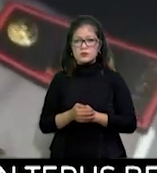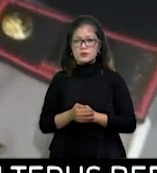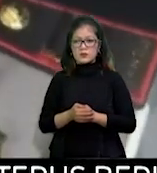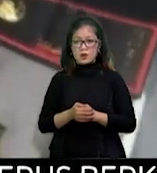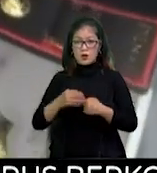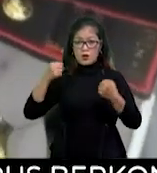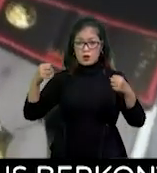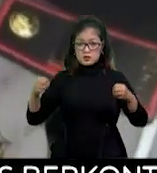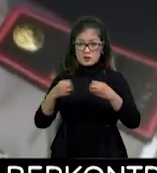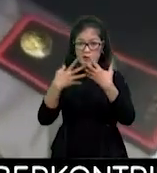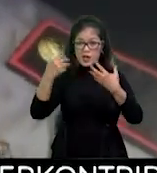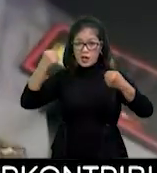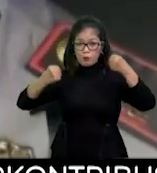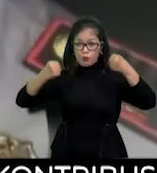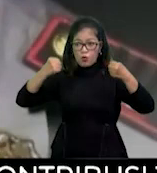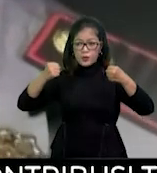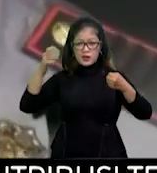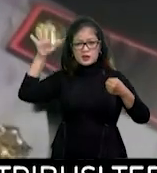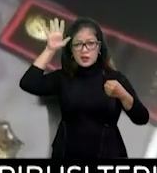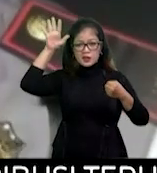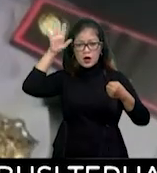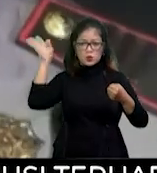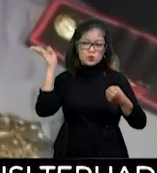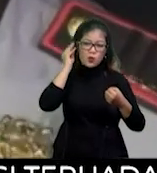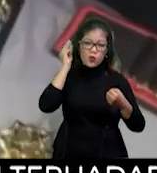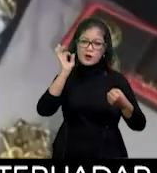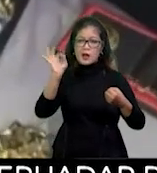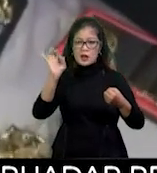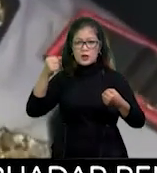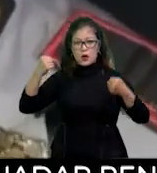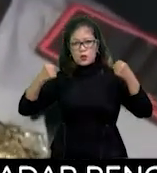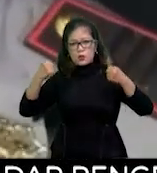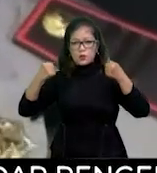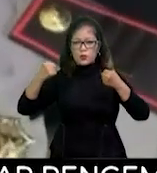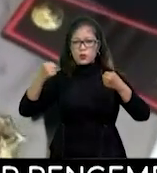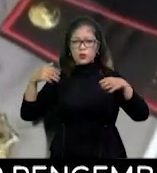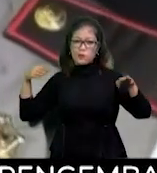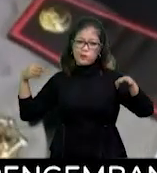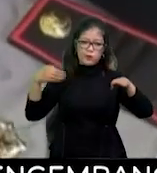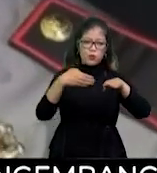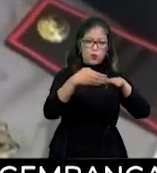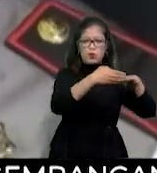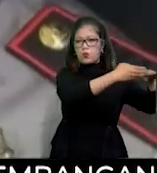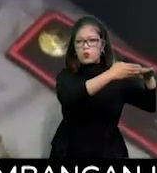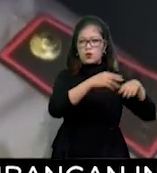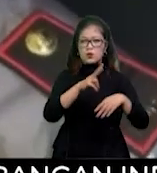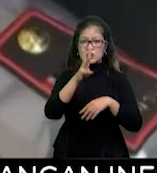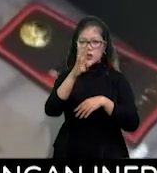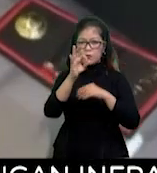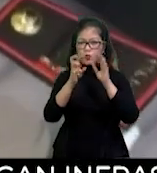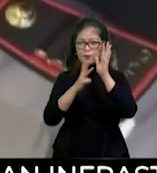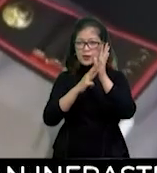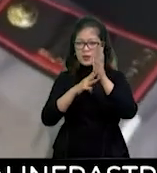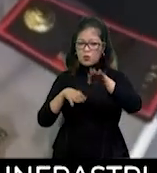konsentrasi dari pengemudi sehingga tidak awas dengan situasi di depannya. Dan tadi juga ada satu yang menyampaikan bahwa sebetulnya di